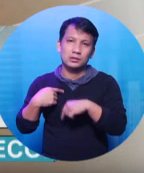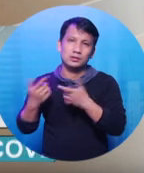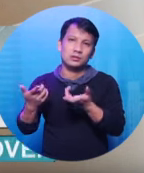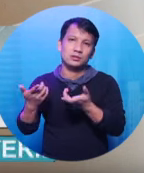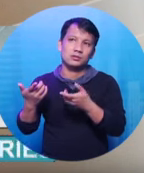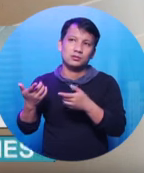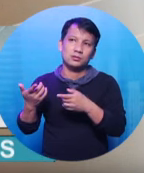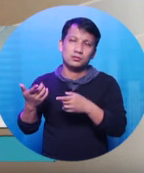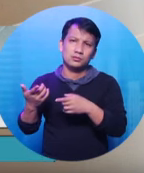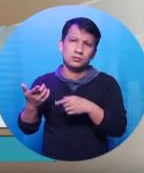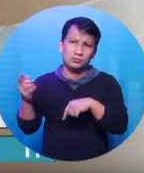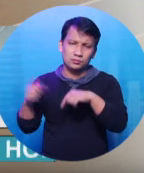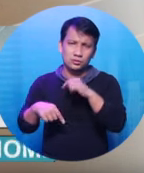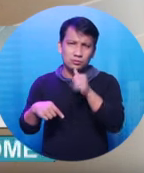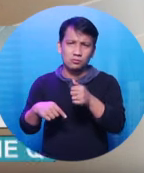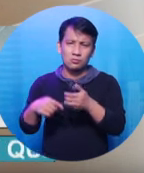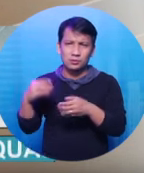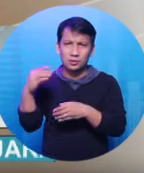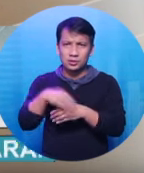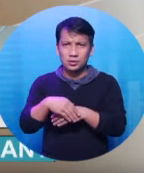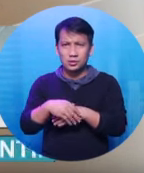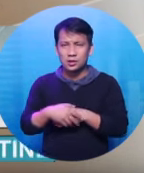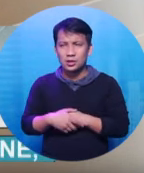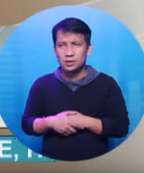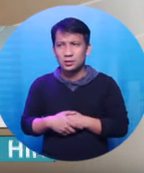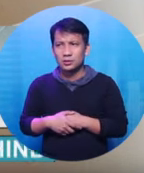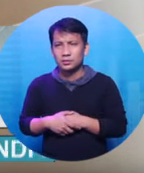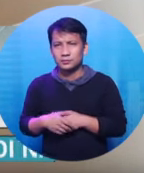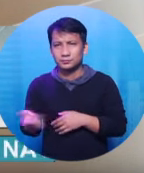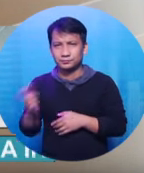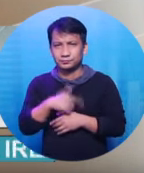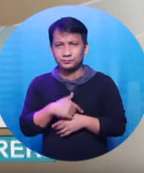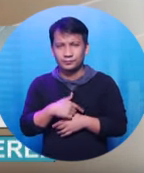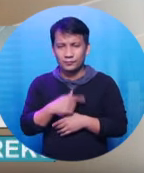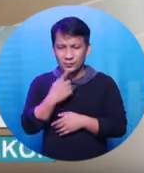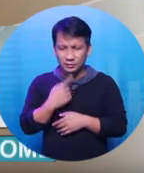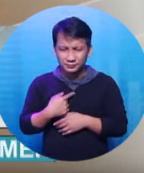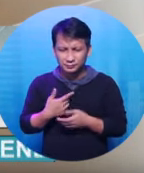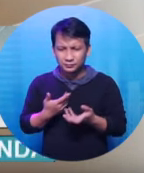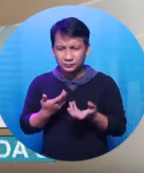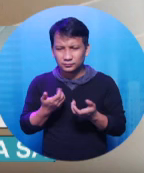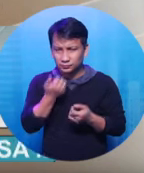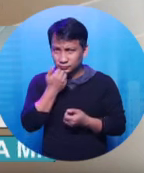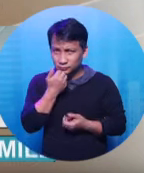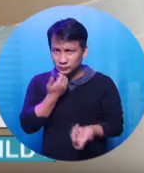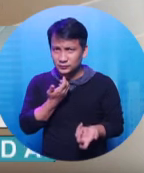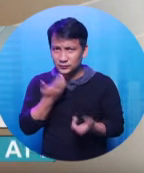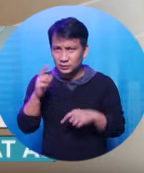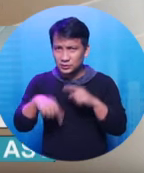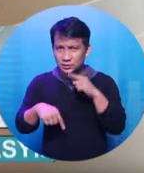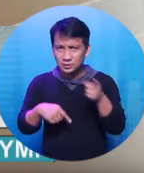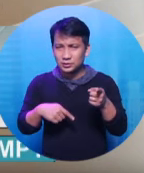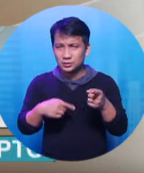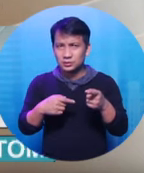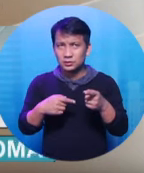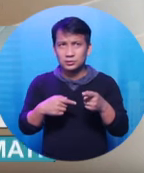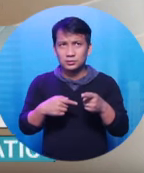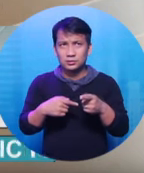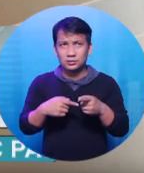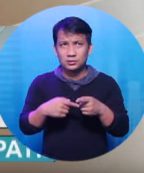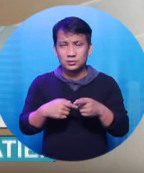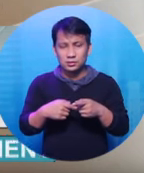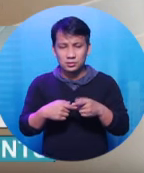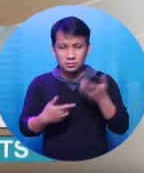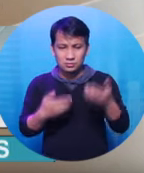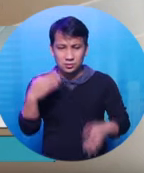libel. Yun po, yung bang, okay. Attorney, kasi nasabi kanina, correct me if I'm wrong, na maring hindi libelous yun yung ina-atake